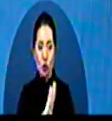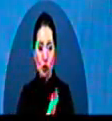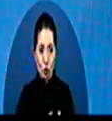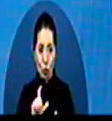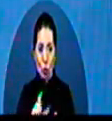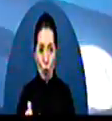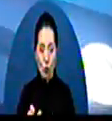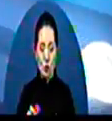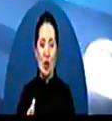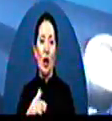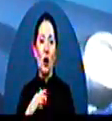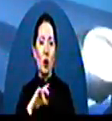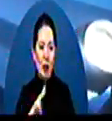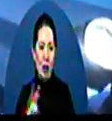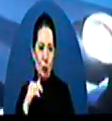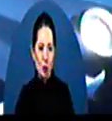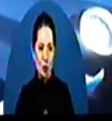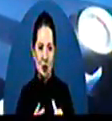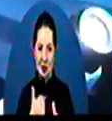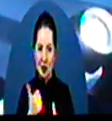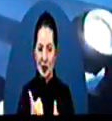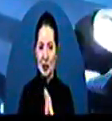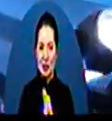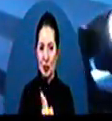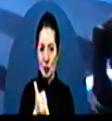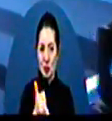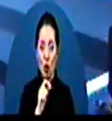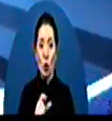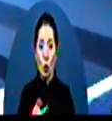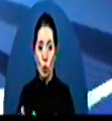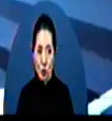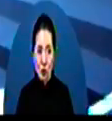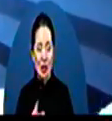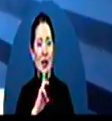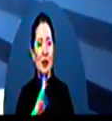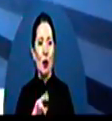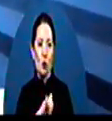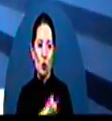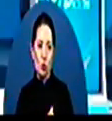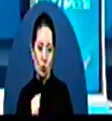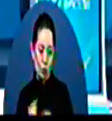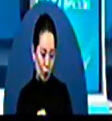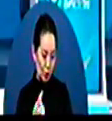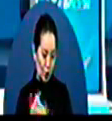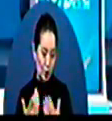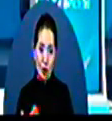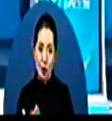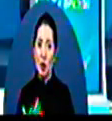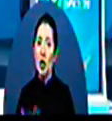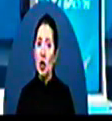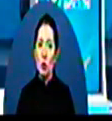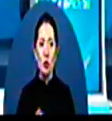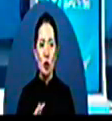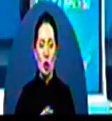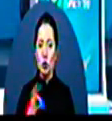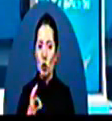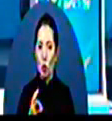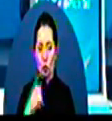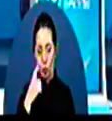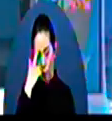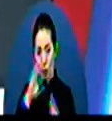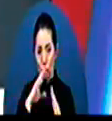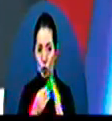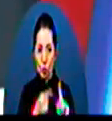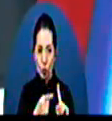нам дотроо нэр хүндтэй шилдэг шалгарсан чадвартай боловсон үчин гэдгийг намын удирдлагууд онцоллоо. Мөн энэ удаагийн сонгуульд Монгол өрхөд